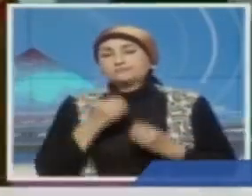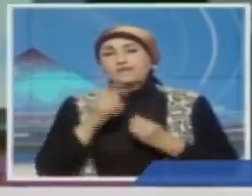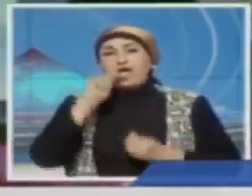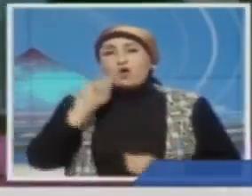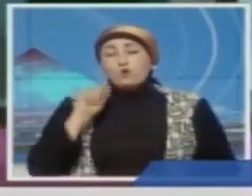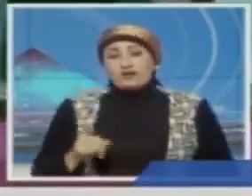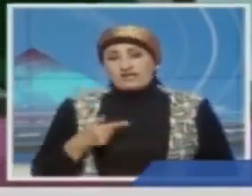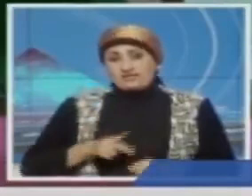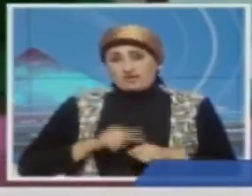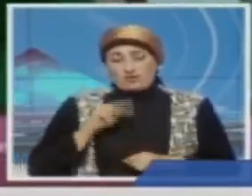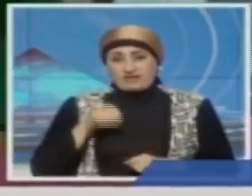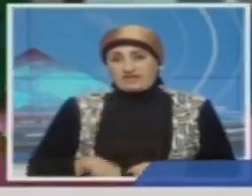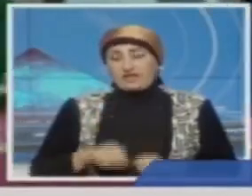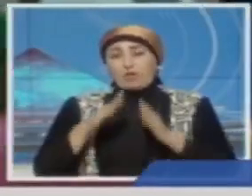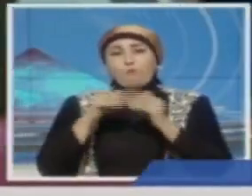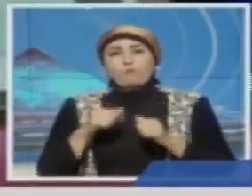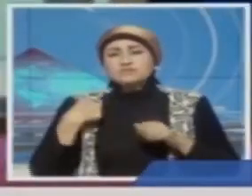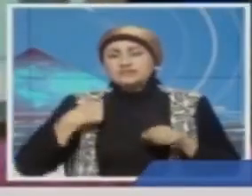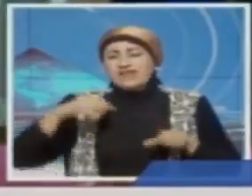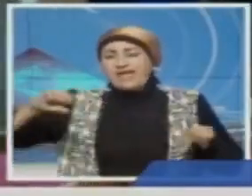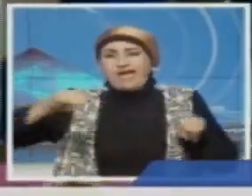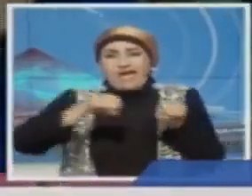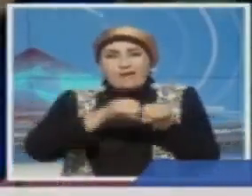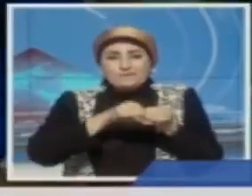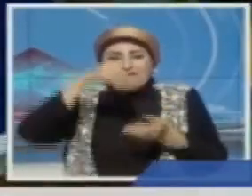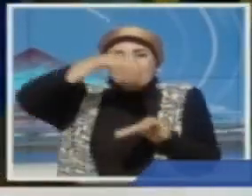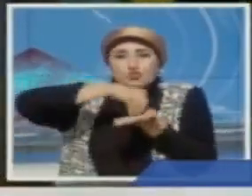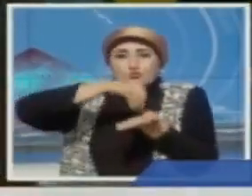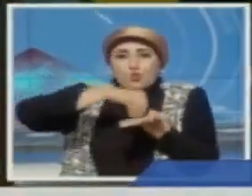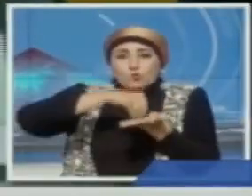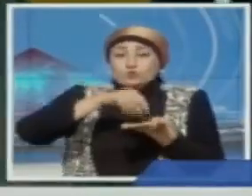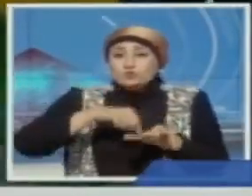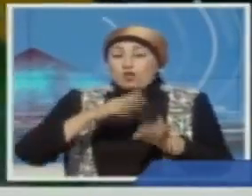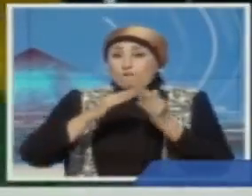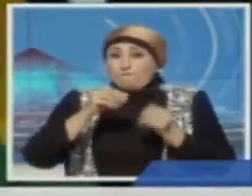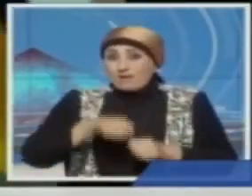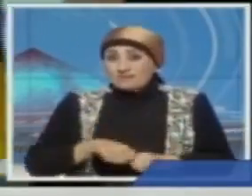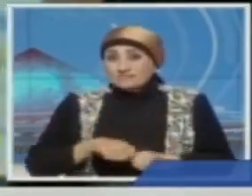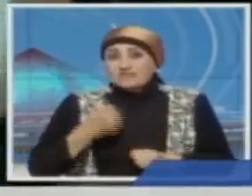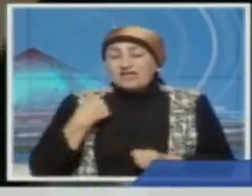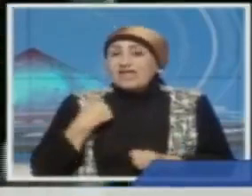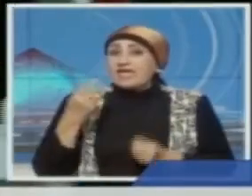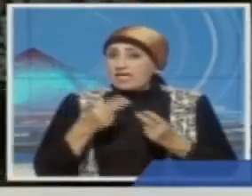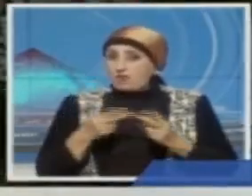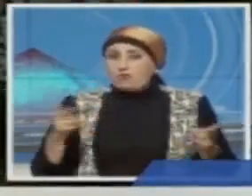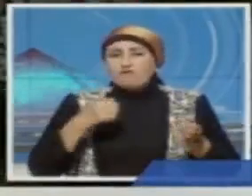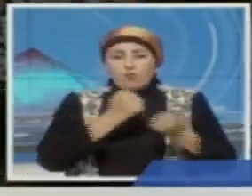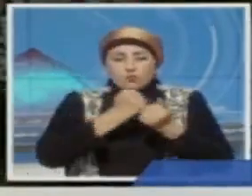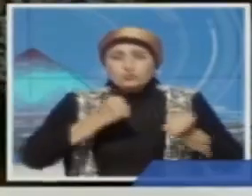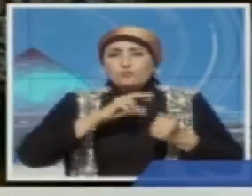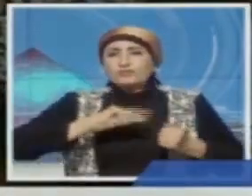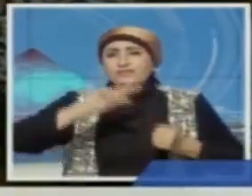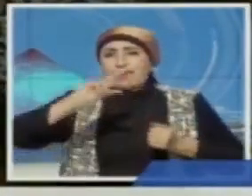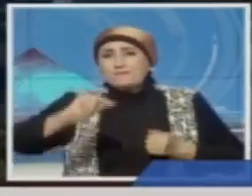للدولة المصرية وباعتبارها همزة وصل والبوابة الرئيسية للقارة الأفريقية، بالإضافة إلى أنها رابطة بين قارة آسيا